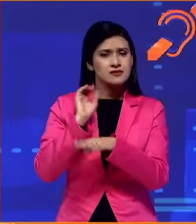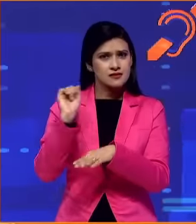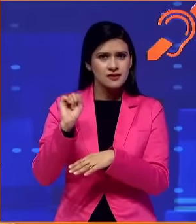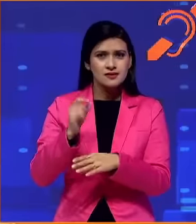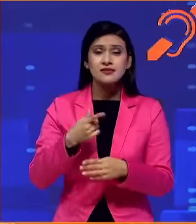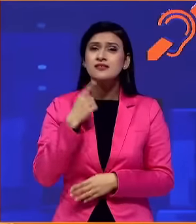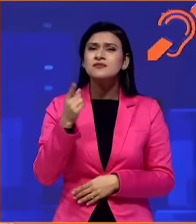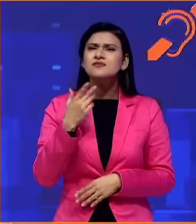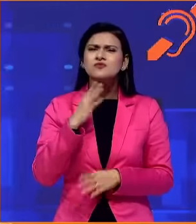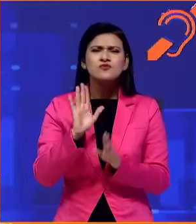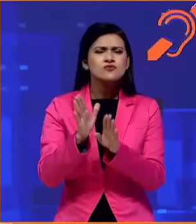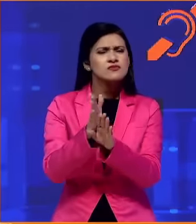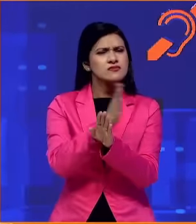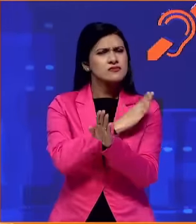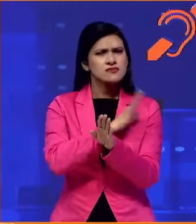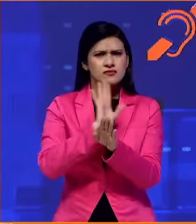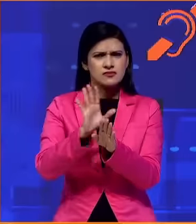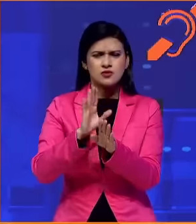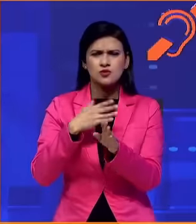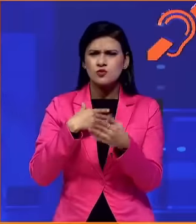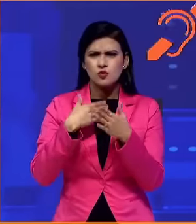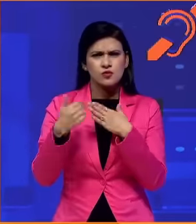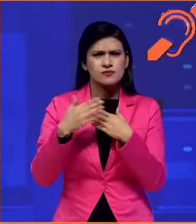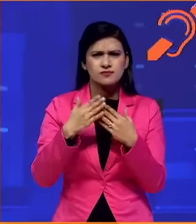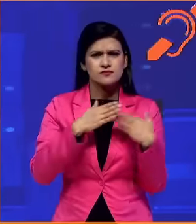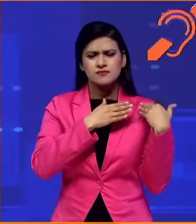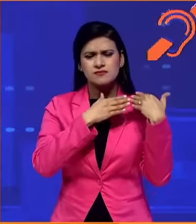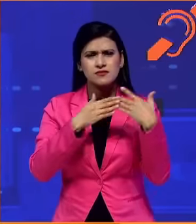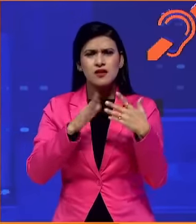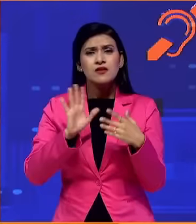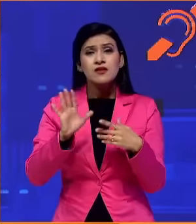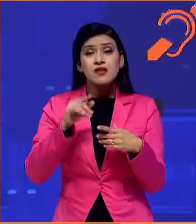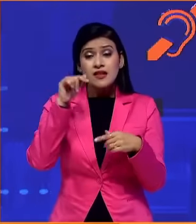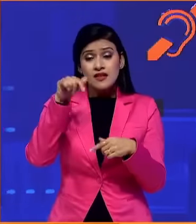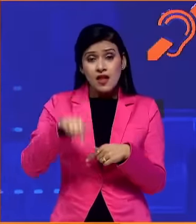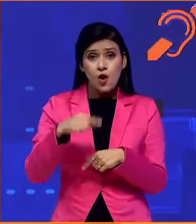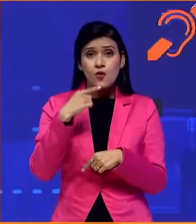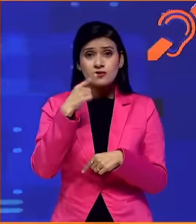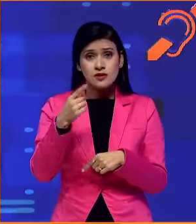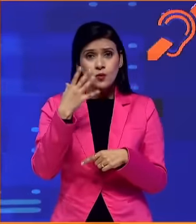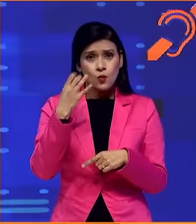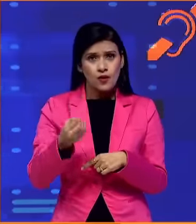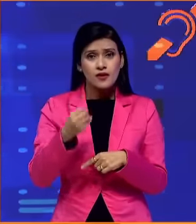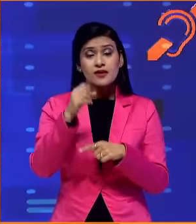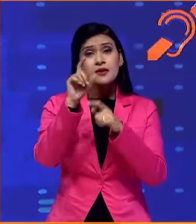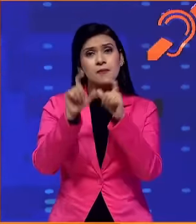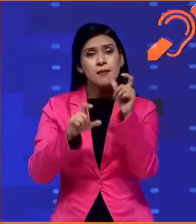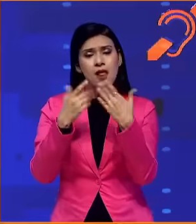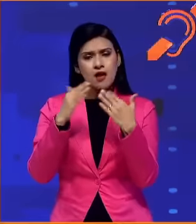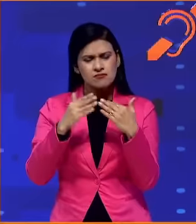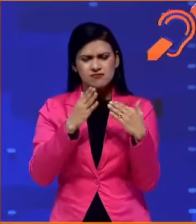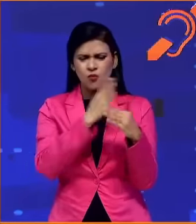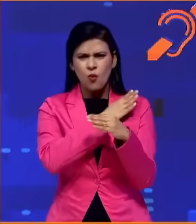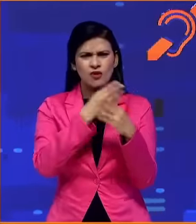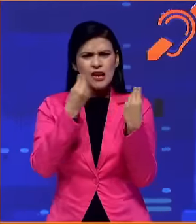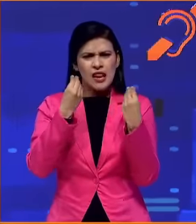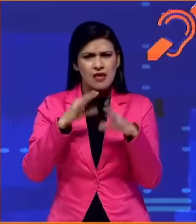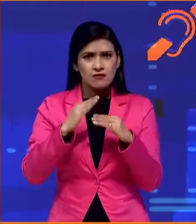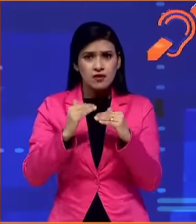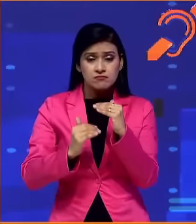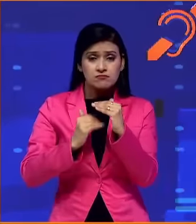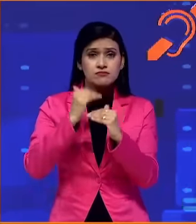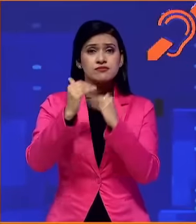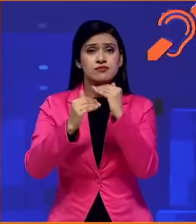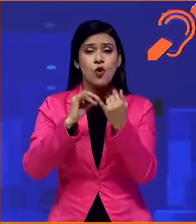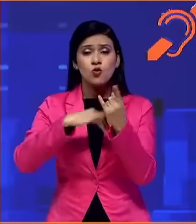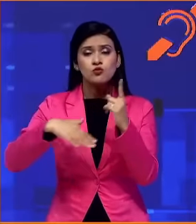पहलेघटनाओंकाक्रमक्याथा...मैंउसबारेमेंबातनहींकरनाचाहता। लेकिनमेरामानना ​​हैकि अबसभीकोइस बिंदुसेआगेबढ़करयहदेखनाहोगाकिदेशऔर समाजकिसदिशामेंआगे